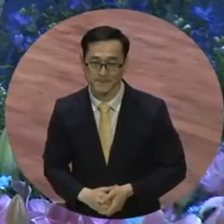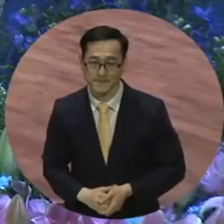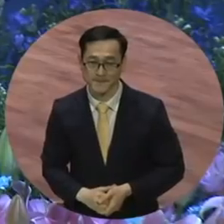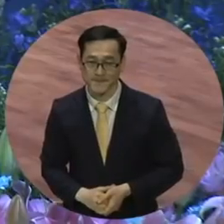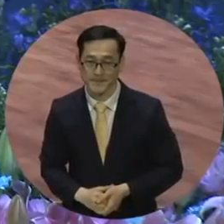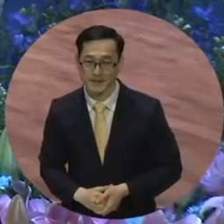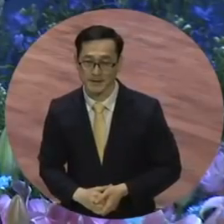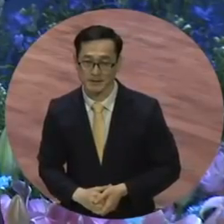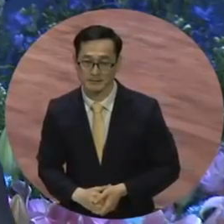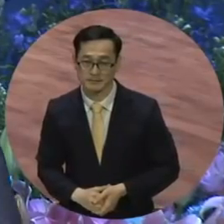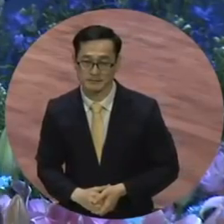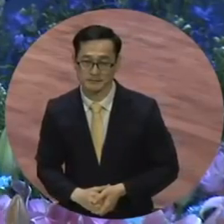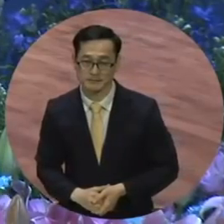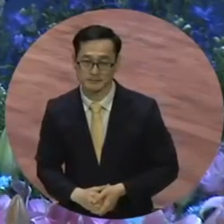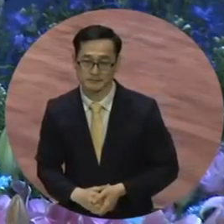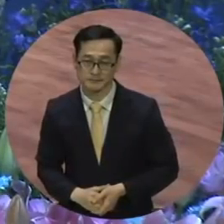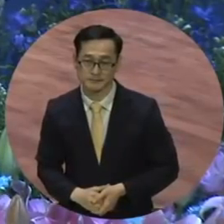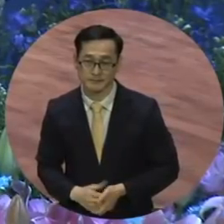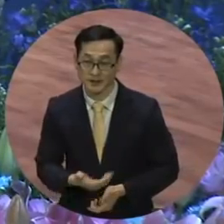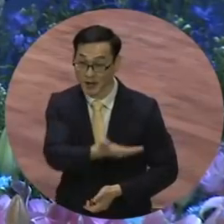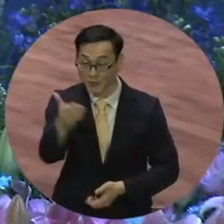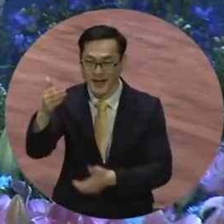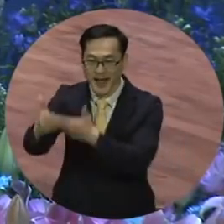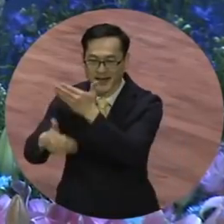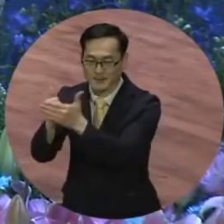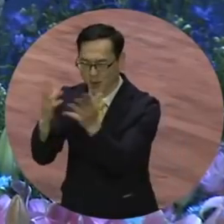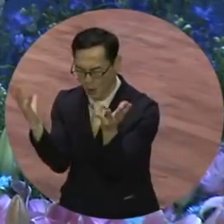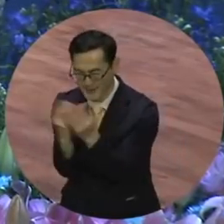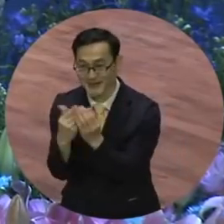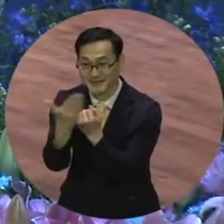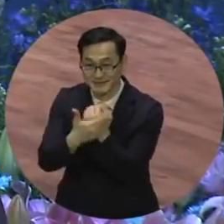여러분은 하나님의 절대 은혜 받은 분인 줄 믿으시기 바랍니다.